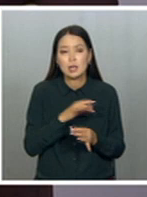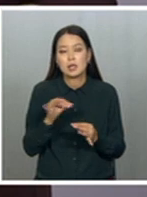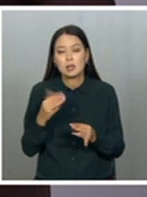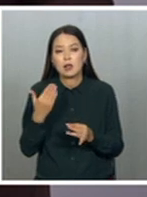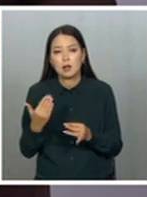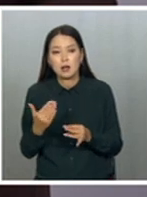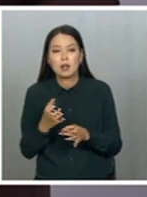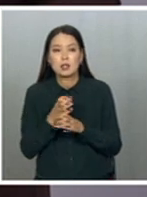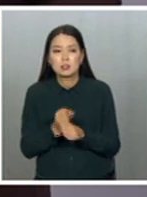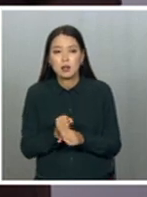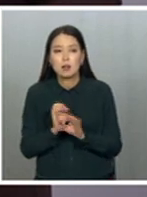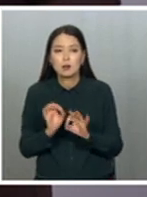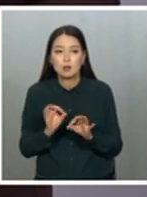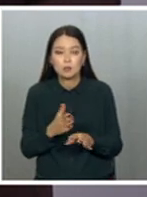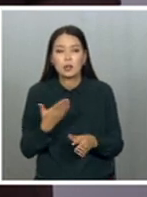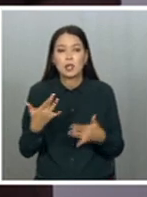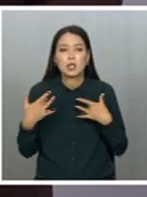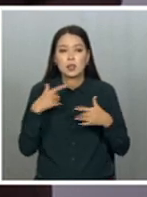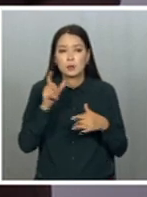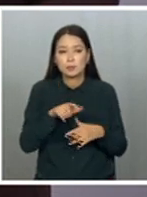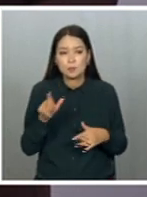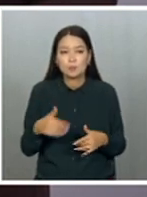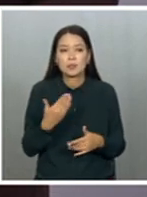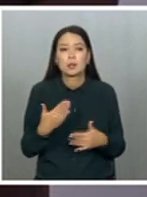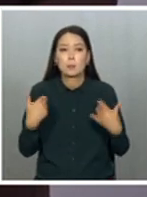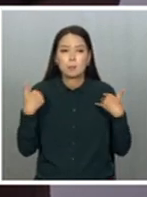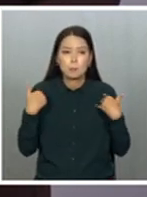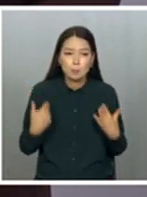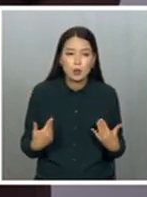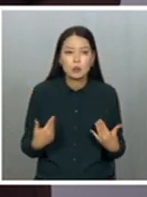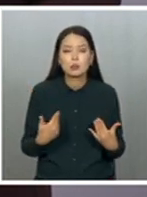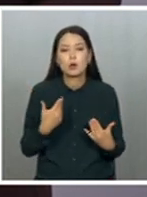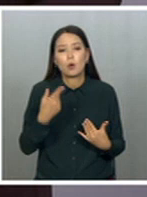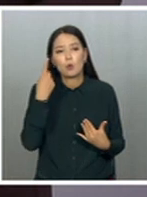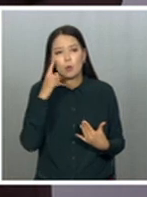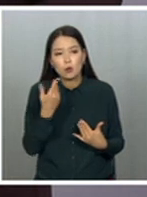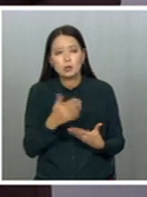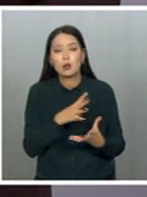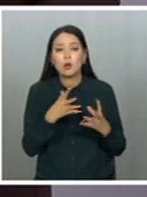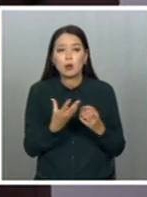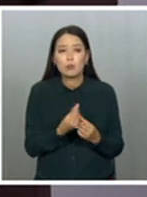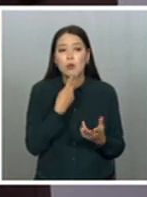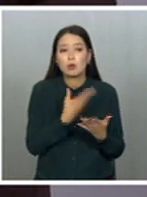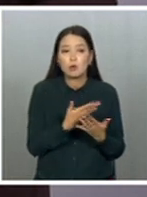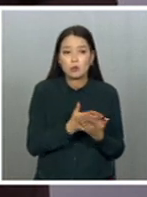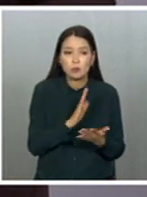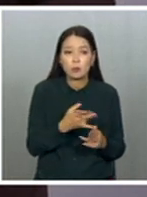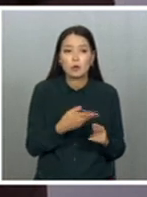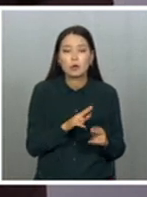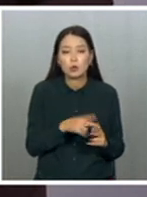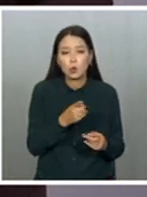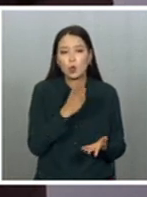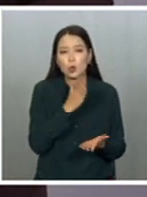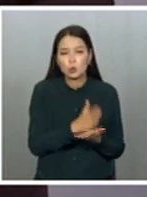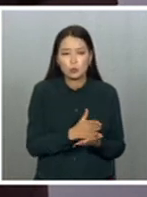мінездеу. Егер біз кейіпкерді батыр, өр тұлғалы деп суреттейтін болсақ, бұл тура мінездеу